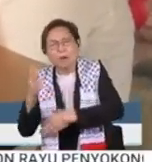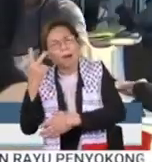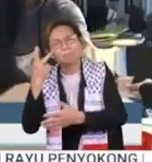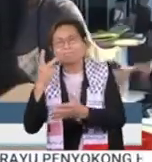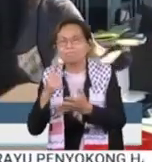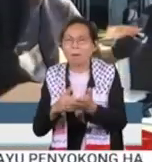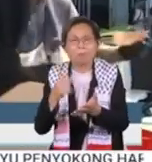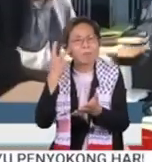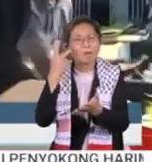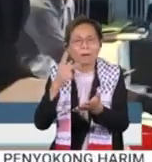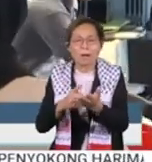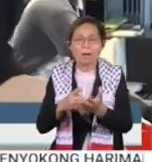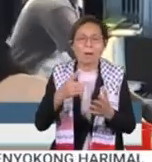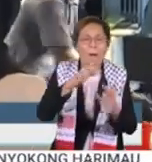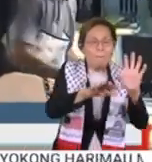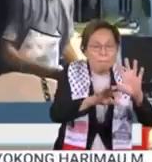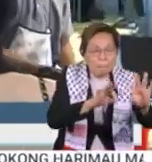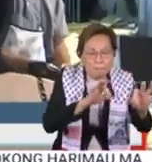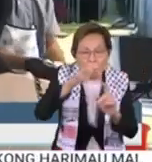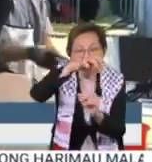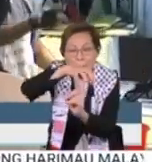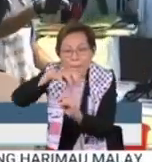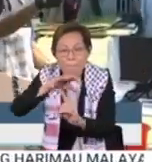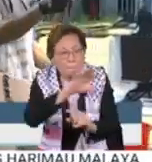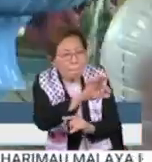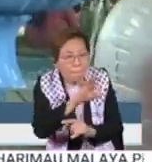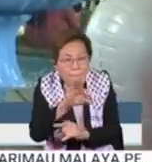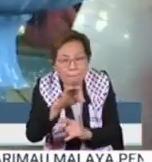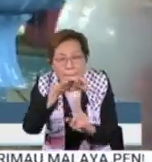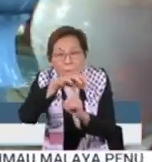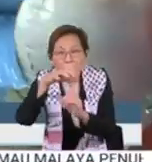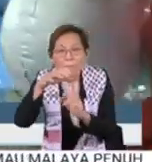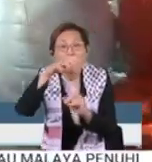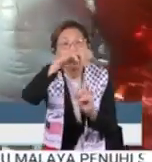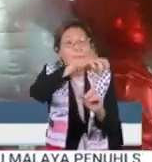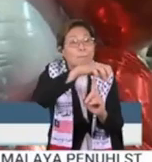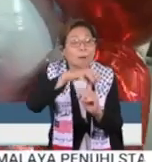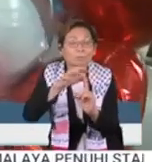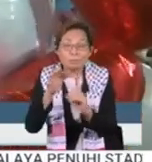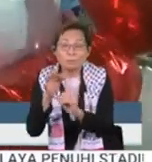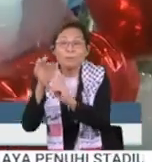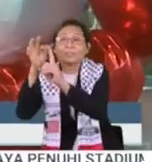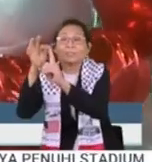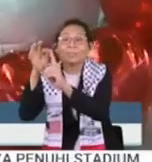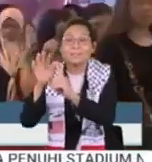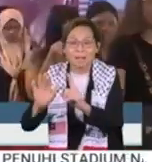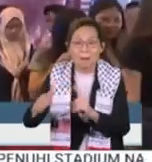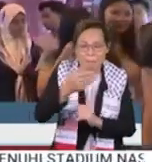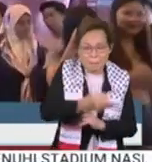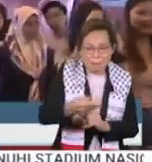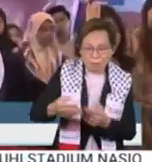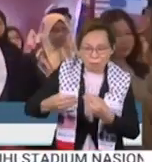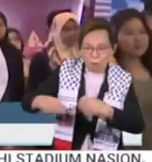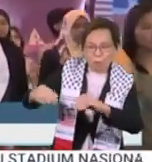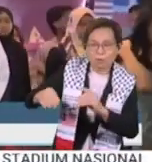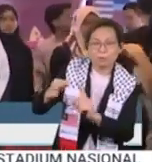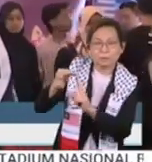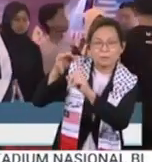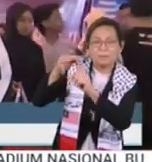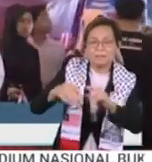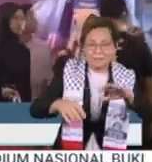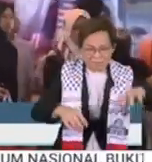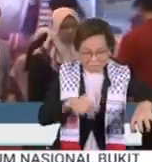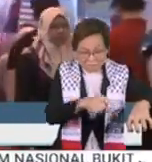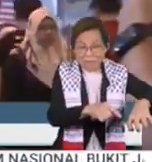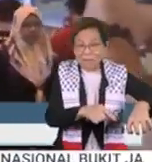pilih penjaja-penjaja ataupun pengusaha yang yang special dia punya barang jualan. Kawasan